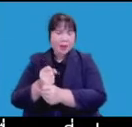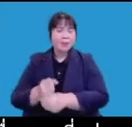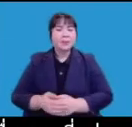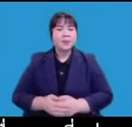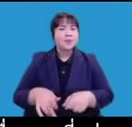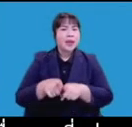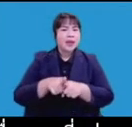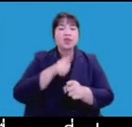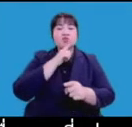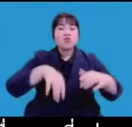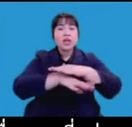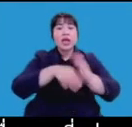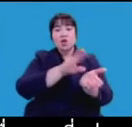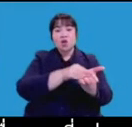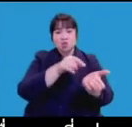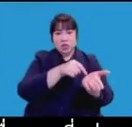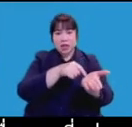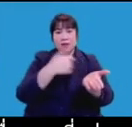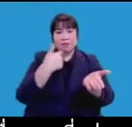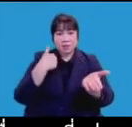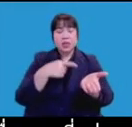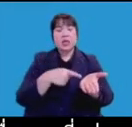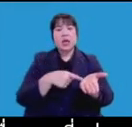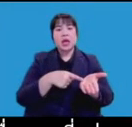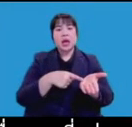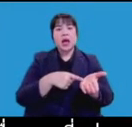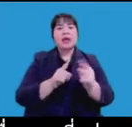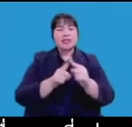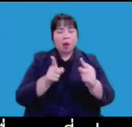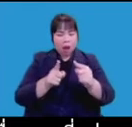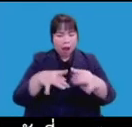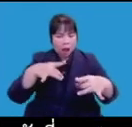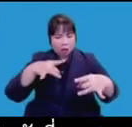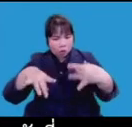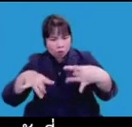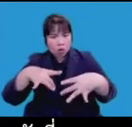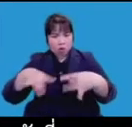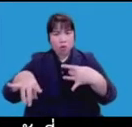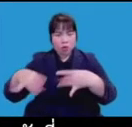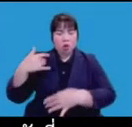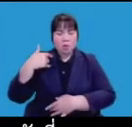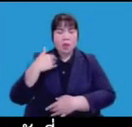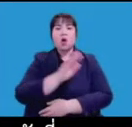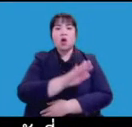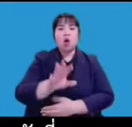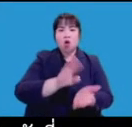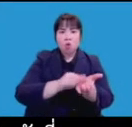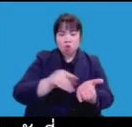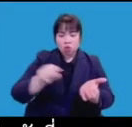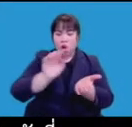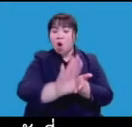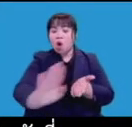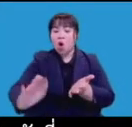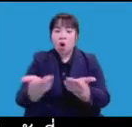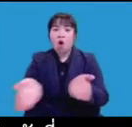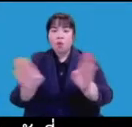ข้อมูลตั้งต้นเนี่ยบางครั้งก็จะไม่ตรงเป๊ะทีเดียวกับบริบทหรือว่าข้อมูลที่เราได้จาก